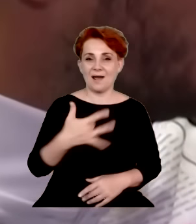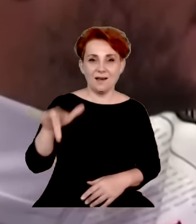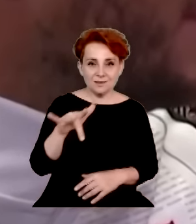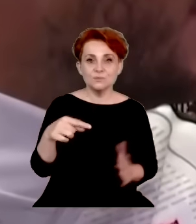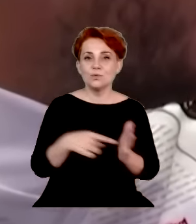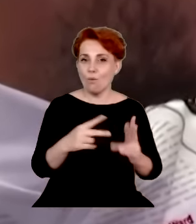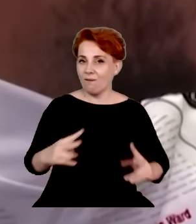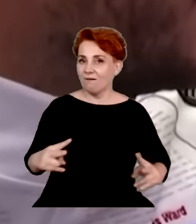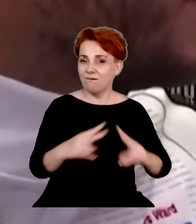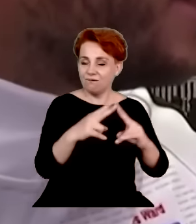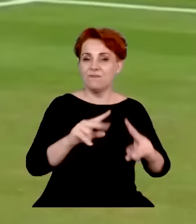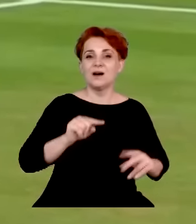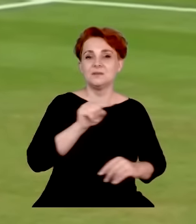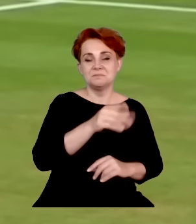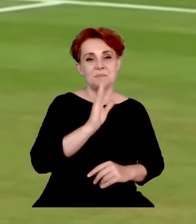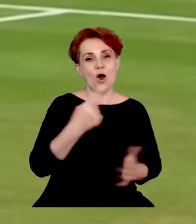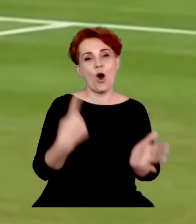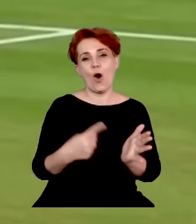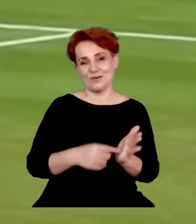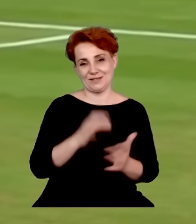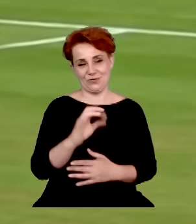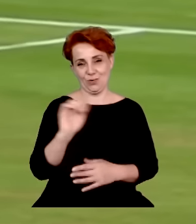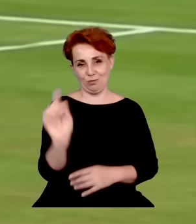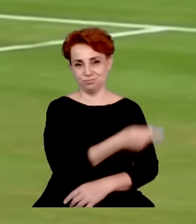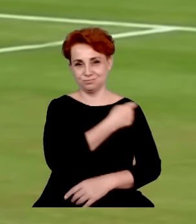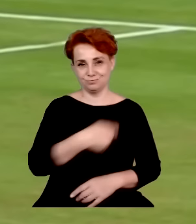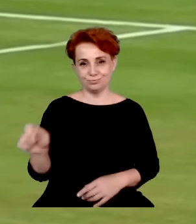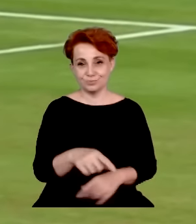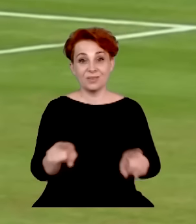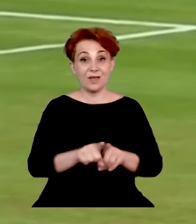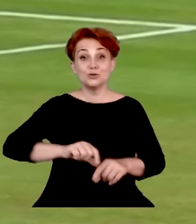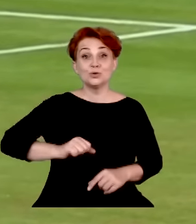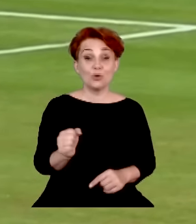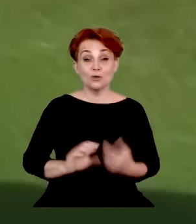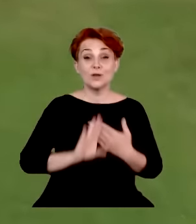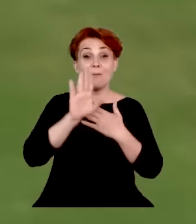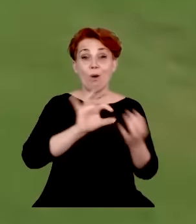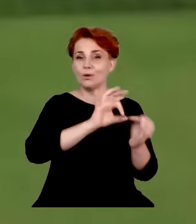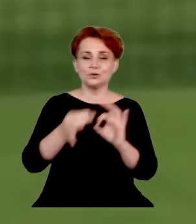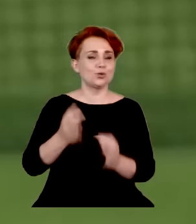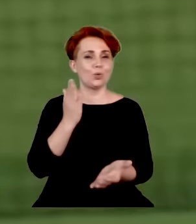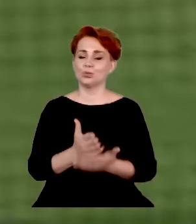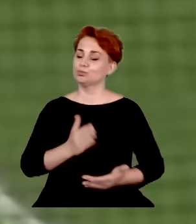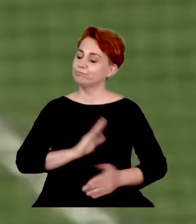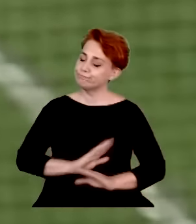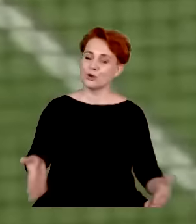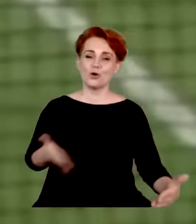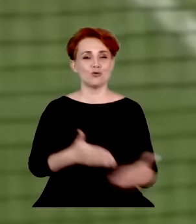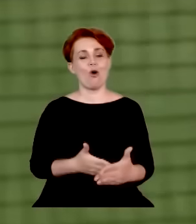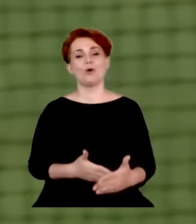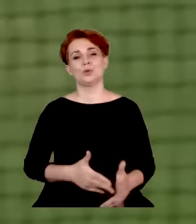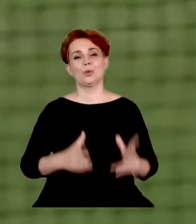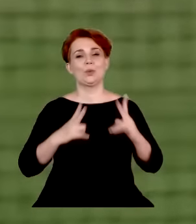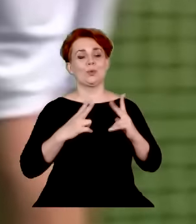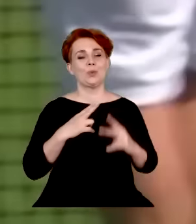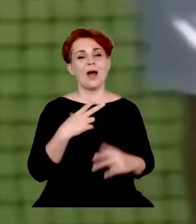Francji będą dla niego ostatnim tańcem na zawodowym korcie. Tym samym Szkot po Igrzyskach definitywnie zawiesi rakietę na kołku i przejdzie na sportową emeryturę.